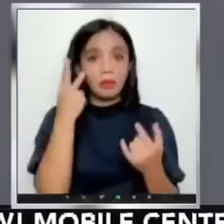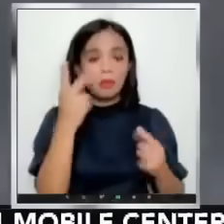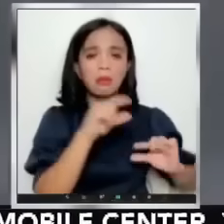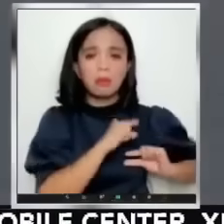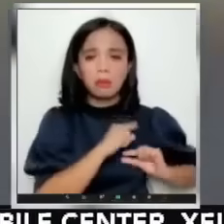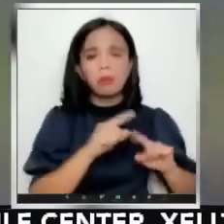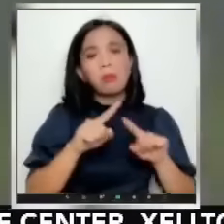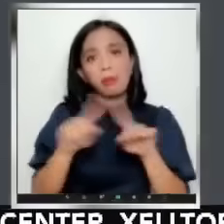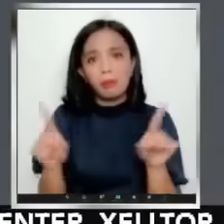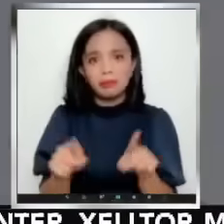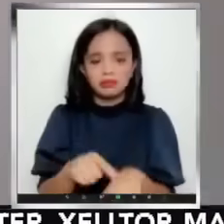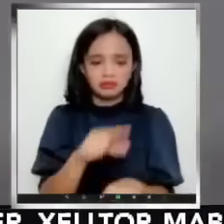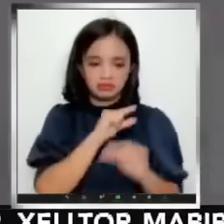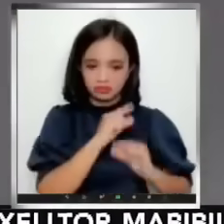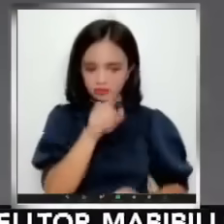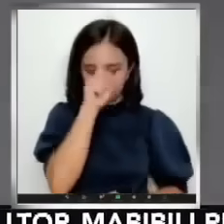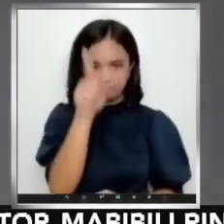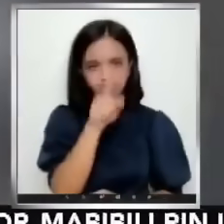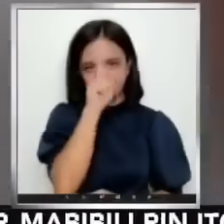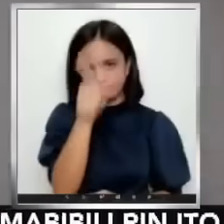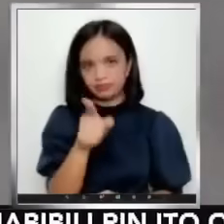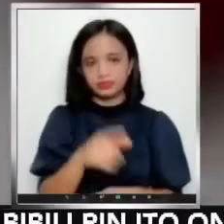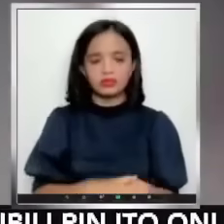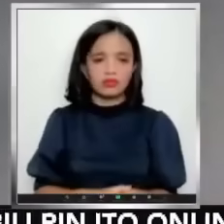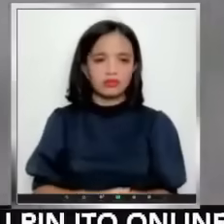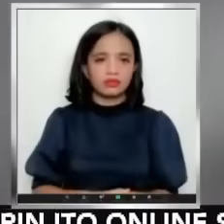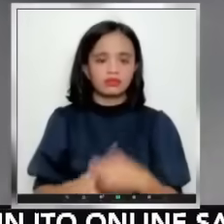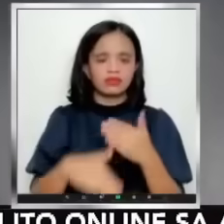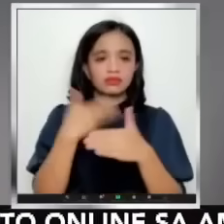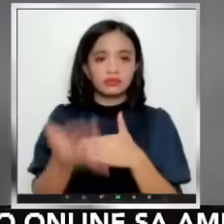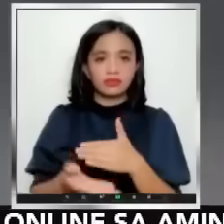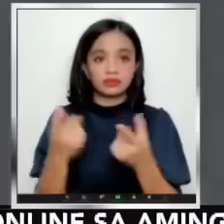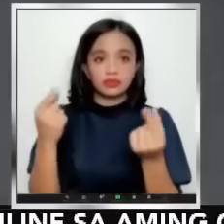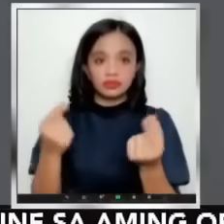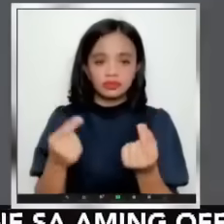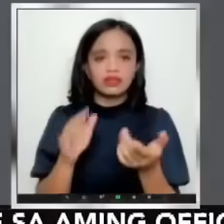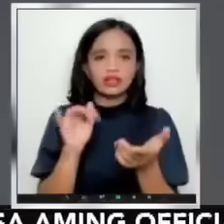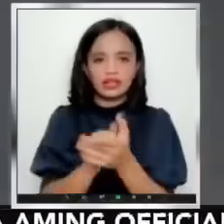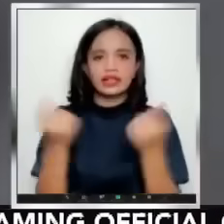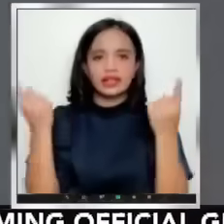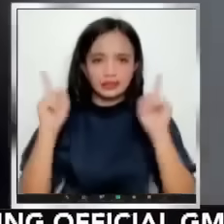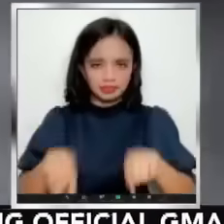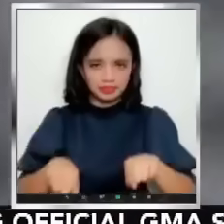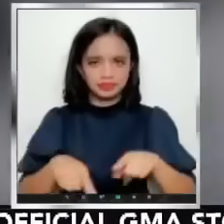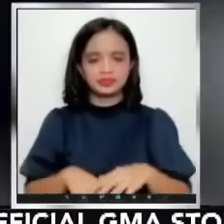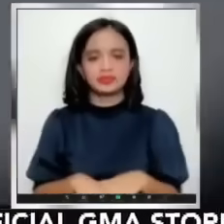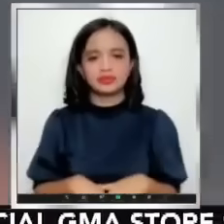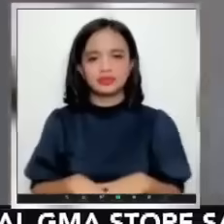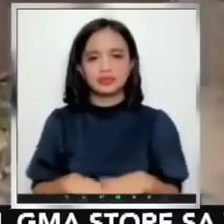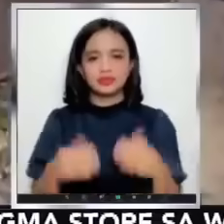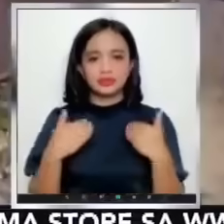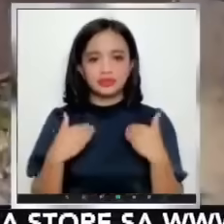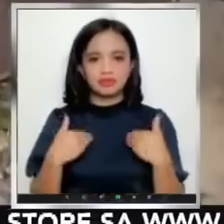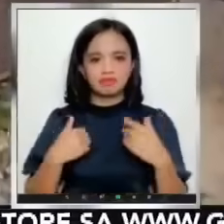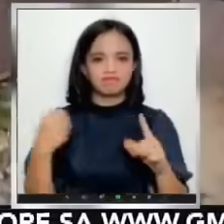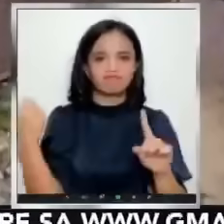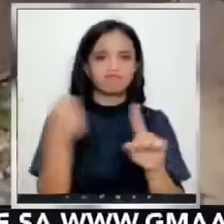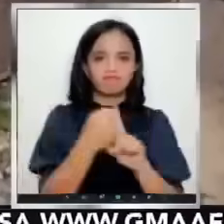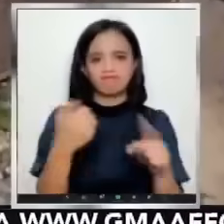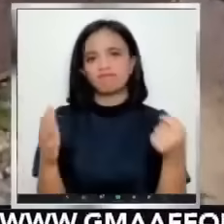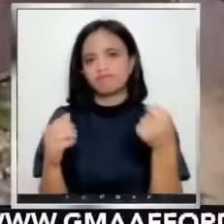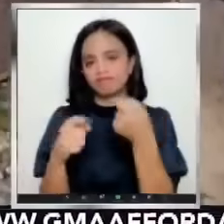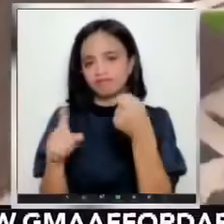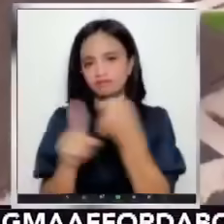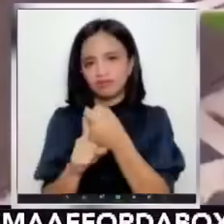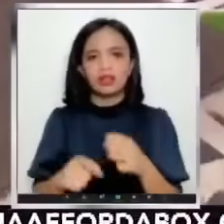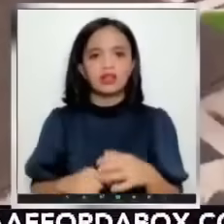napikon yung guard. Until such time na dumating sa ganung punto, nagkamera ng sakitan. Sinusubukan pa